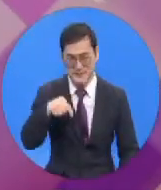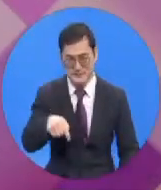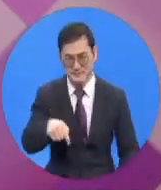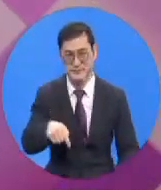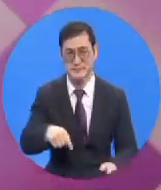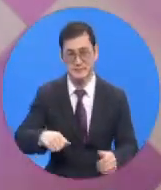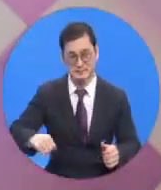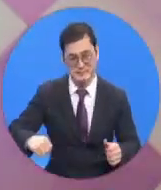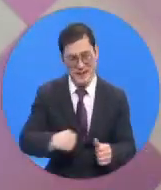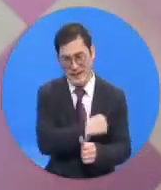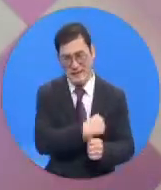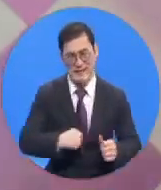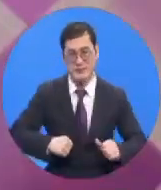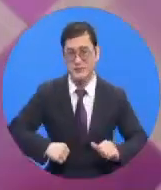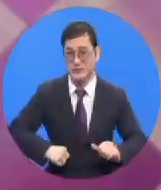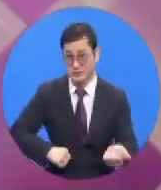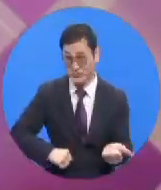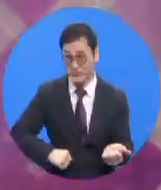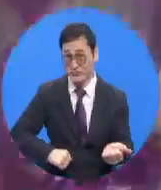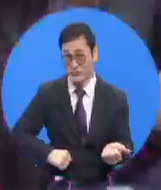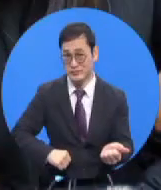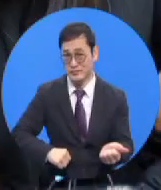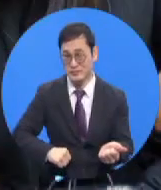아닌 살인죄를 적용하겠다 이렇게 밝혔습니다.